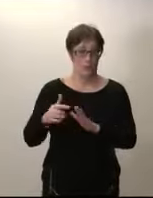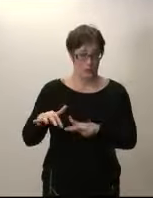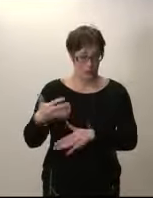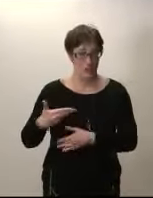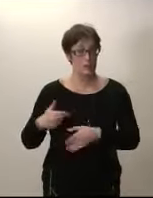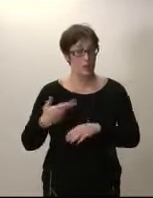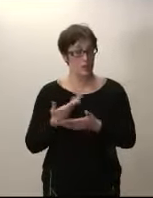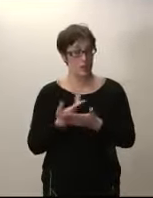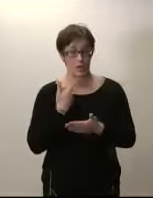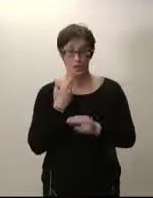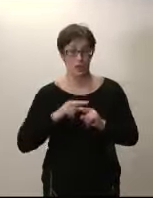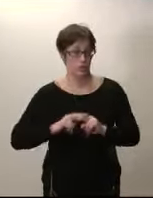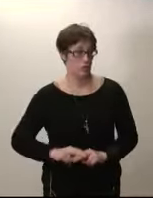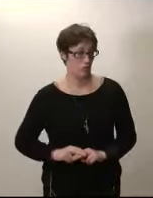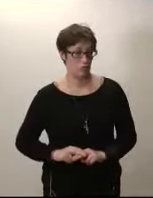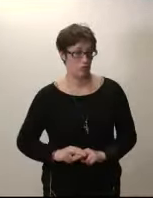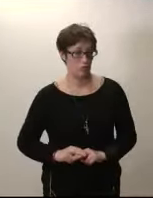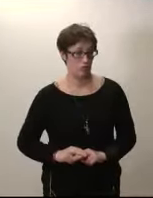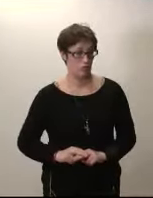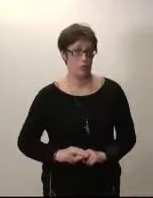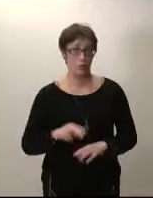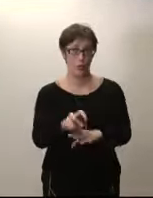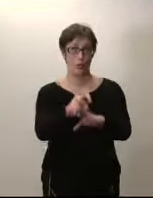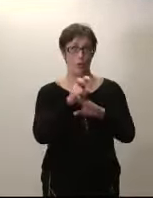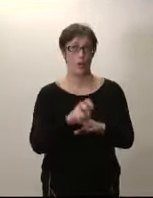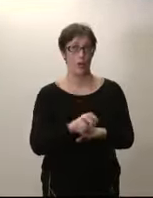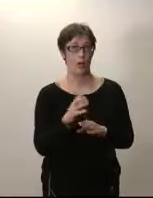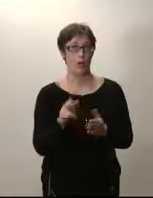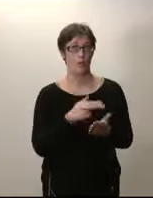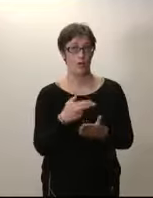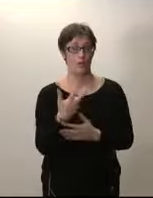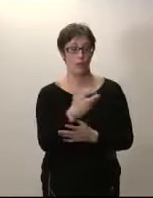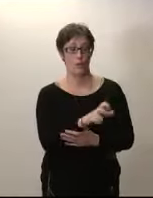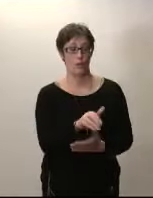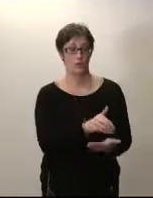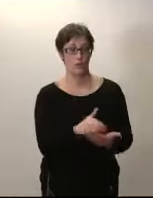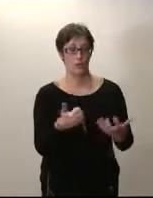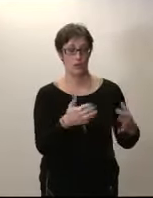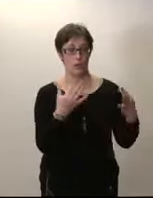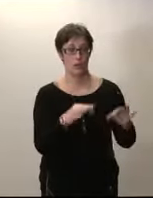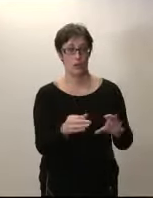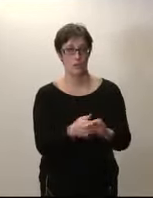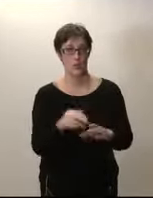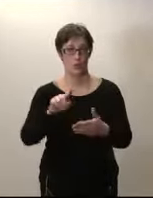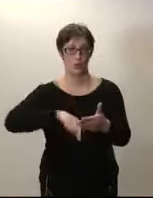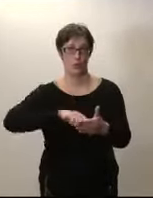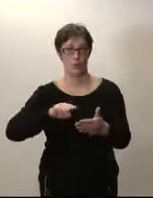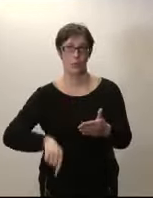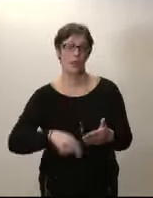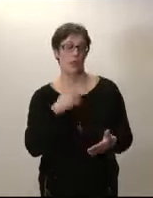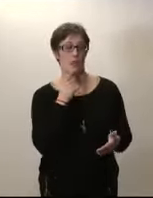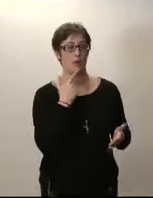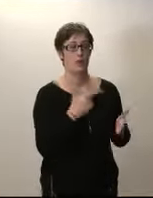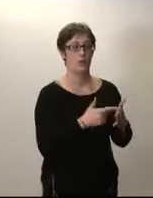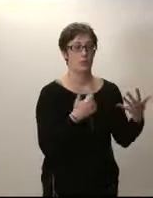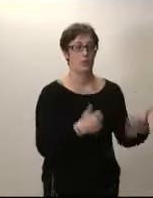seul, puisqu'on peut supprimer l'emprunt prévu de 3 610 000, donc nous arriverons à un désendettement en